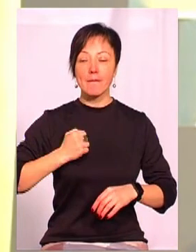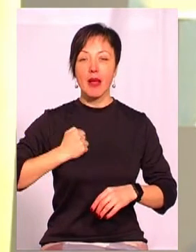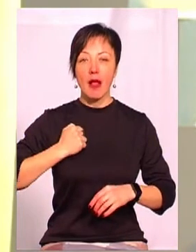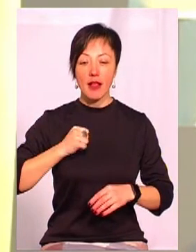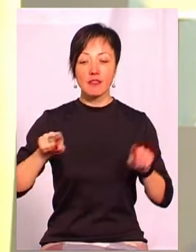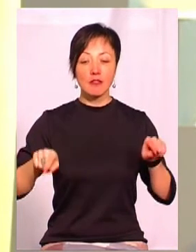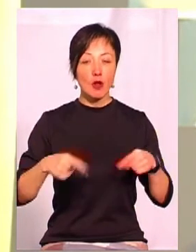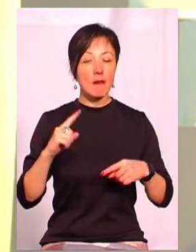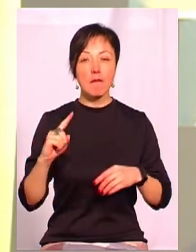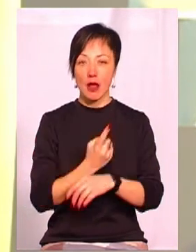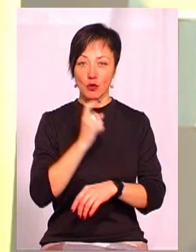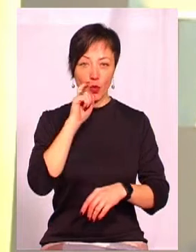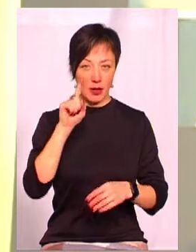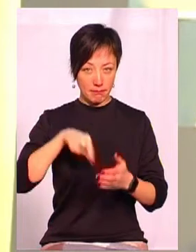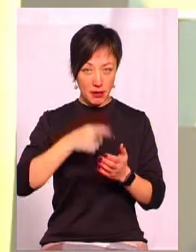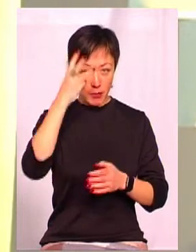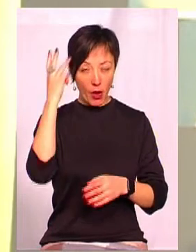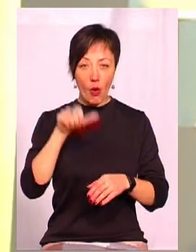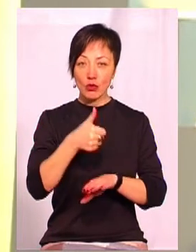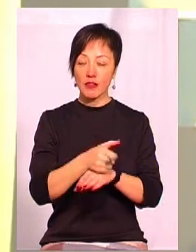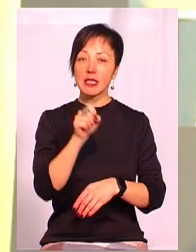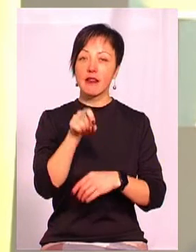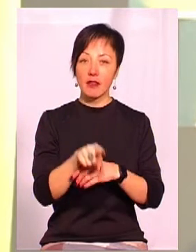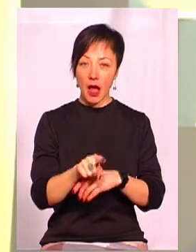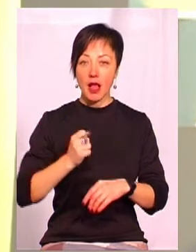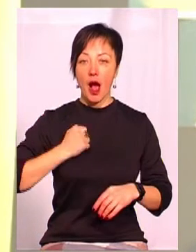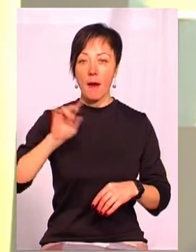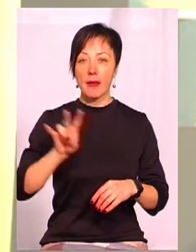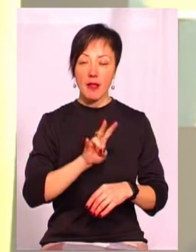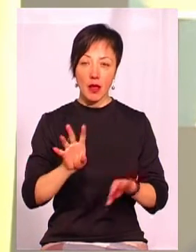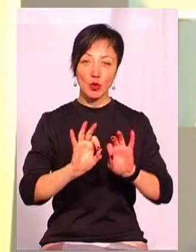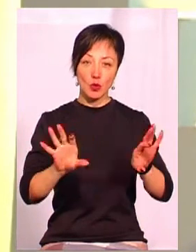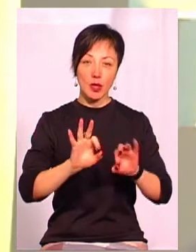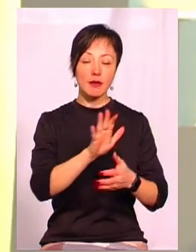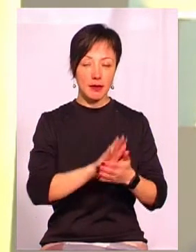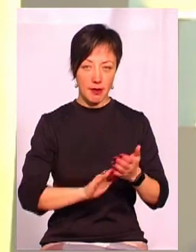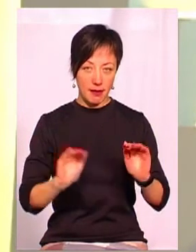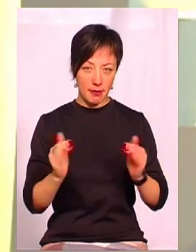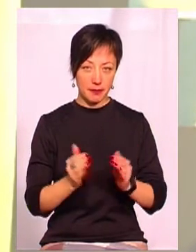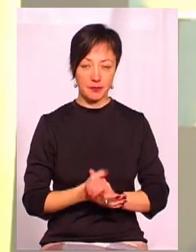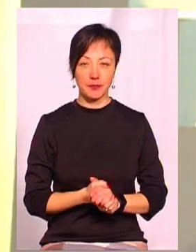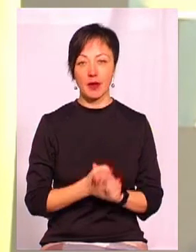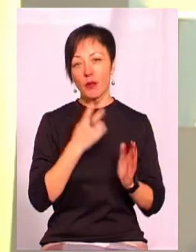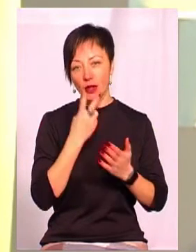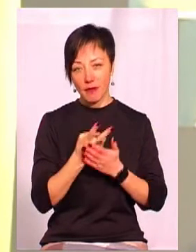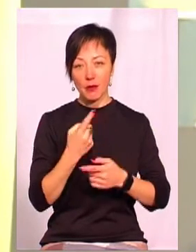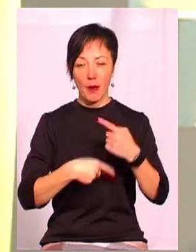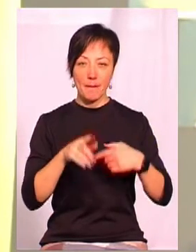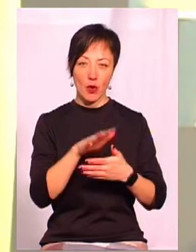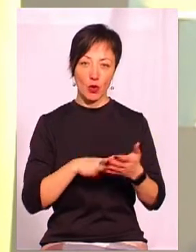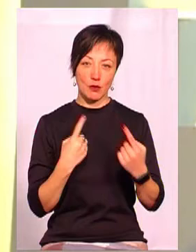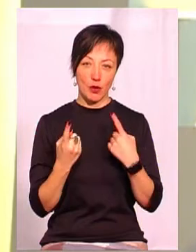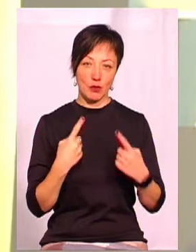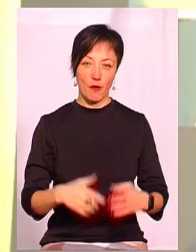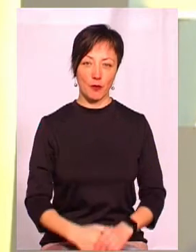нагадаю, в Україні. І про основне завдання капеланів у сюжеті нашої колеги Анастасії Збродової. Подивимось і продовжимо із